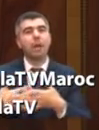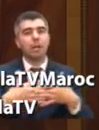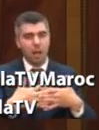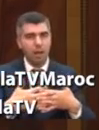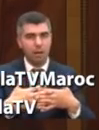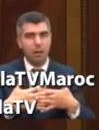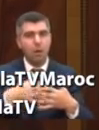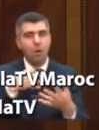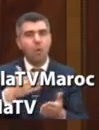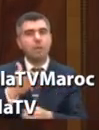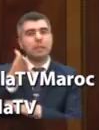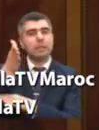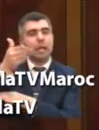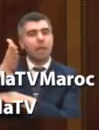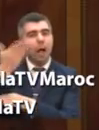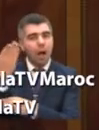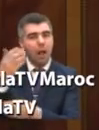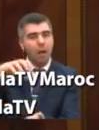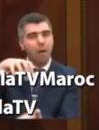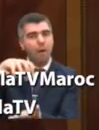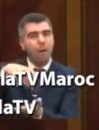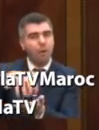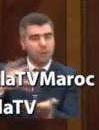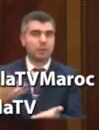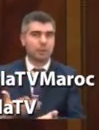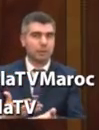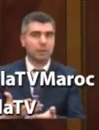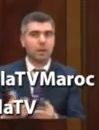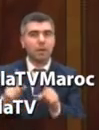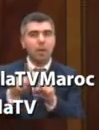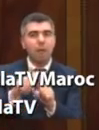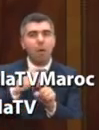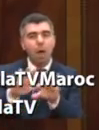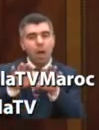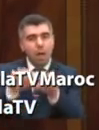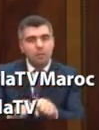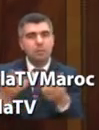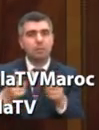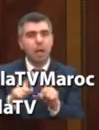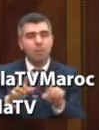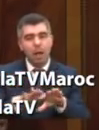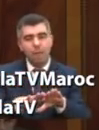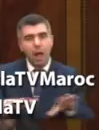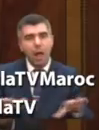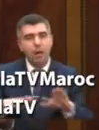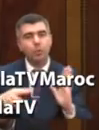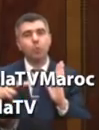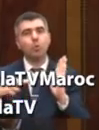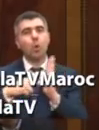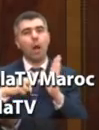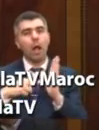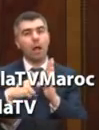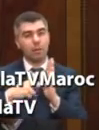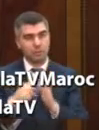موضوع السفارة بالقدس أو فيما يخص السيادة على الأراضي السورية في الجولان.